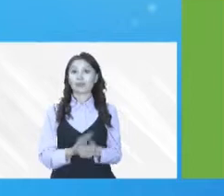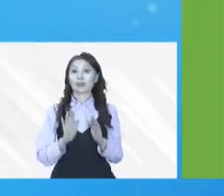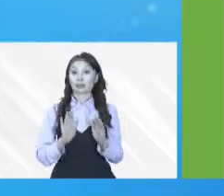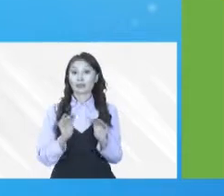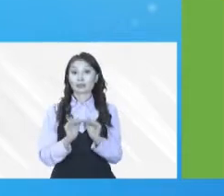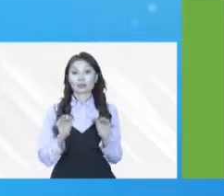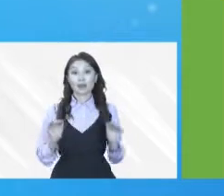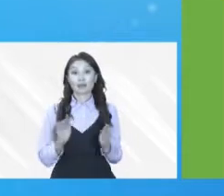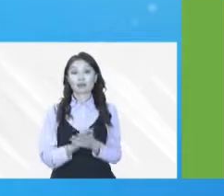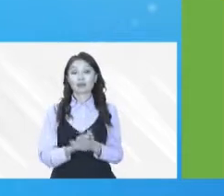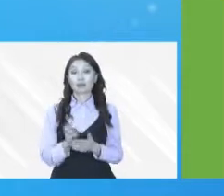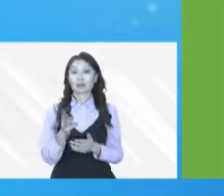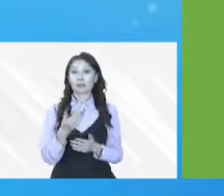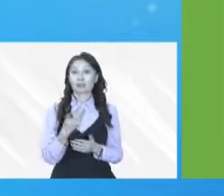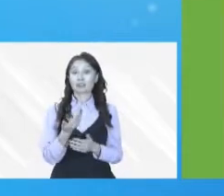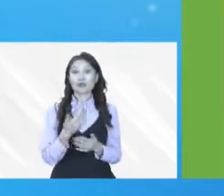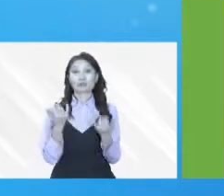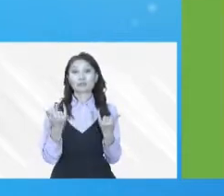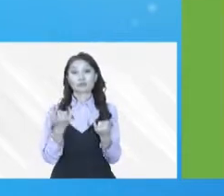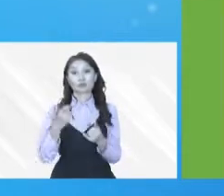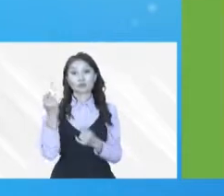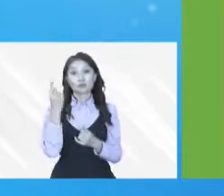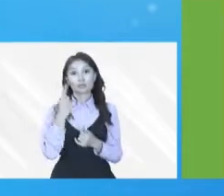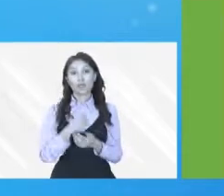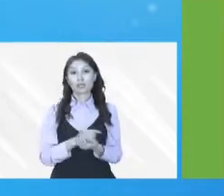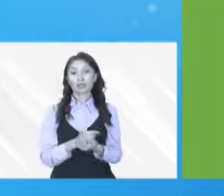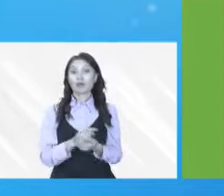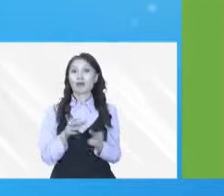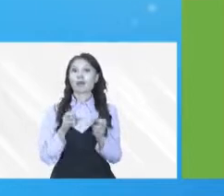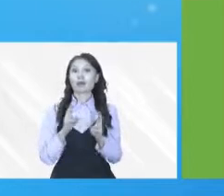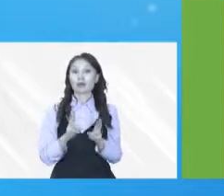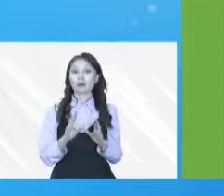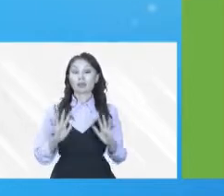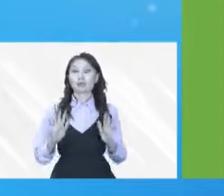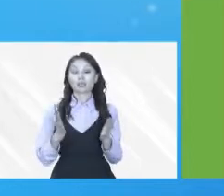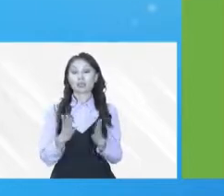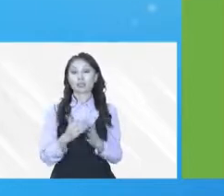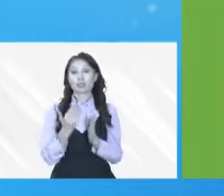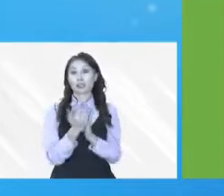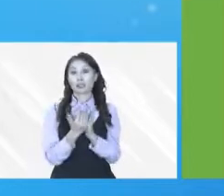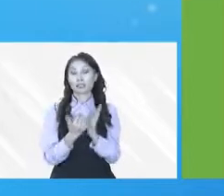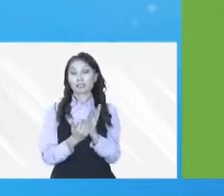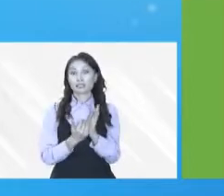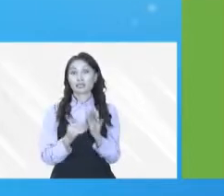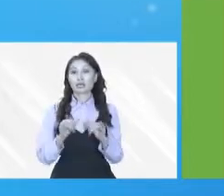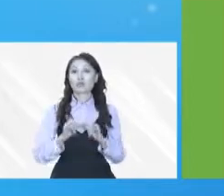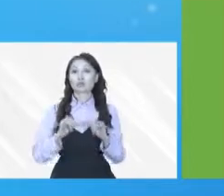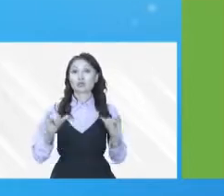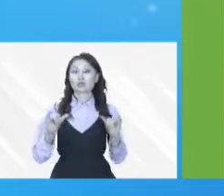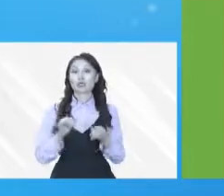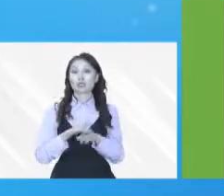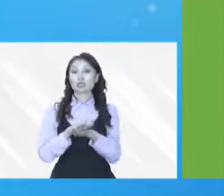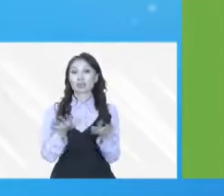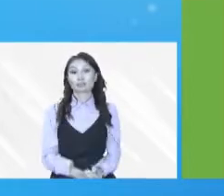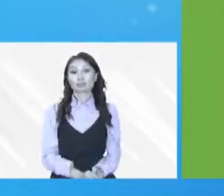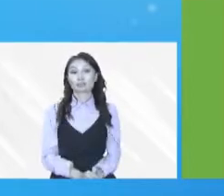Итак, ребята, мы с вами сегодня узнали, как происходит процесс размножения